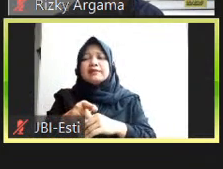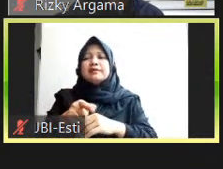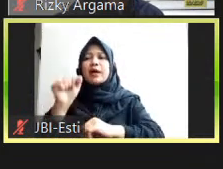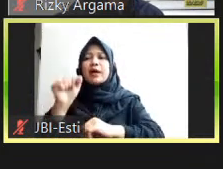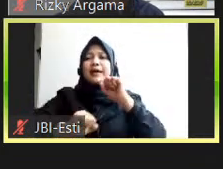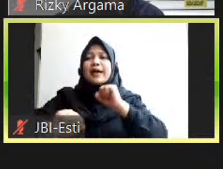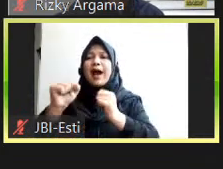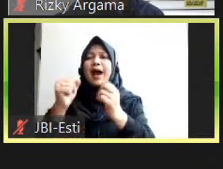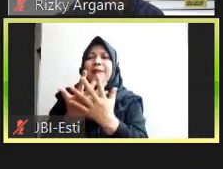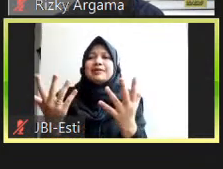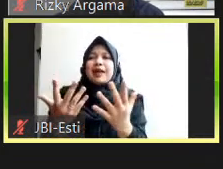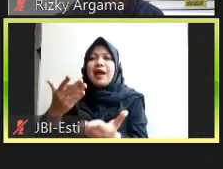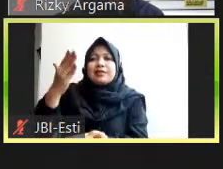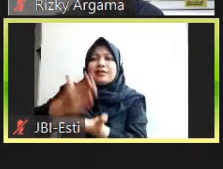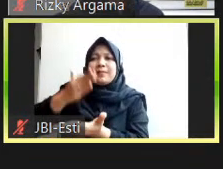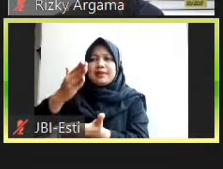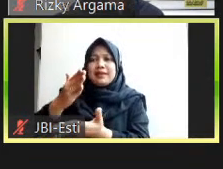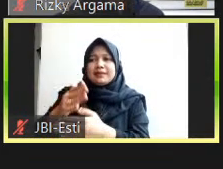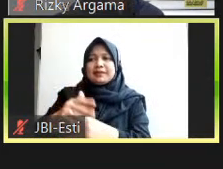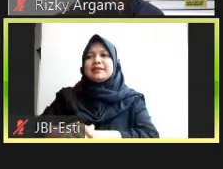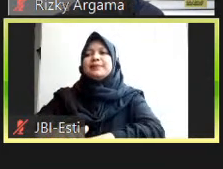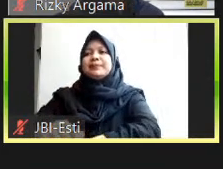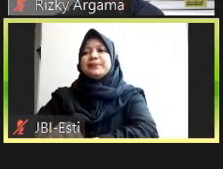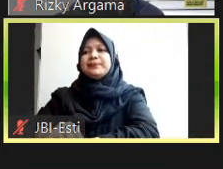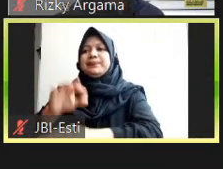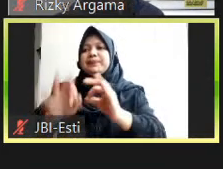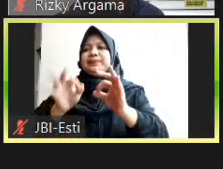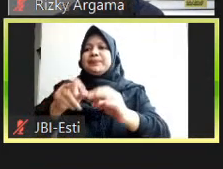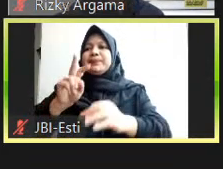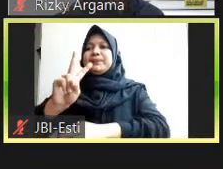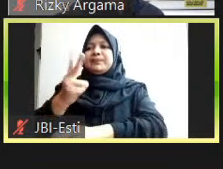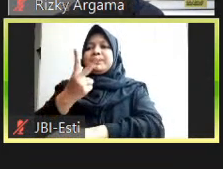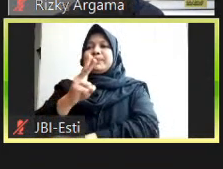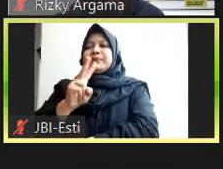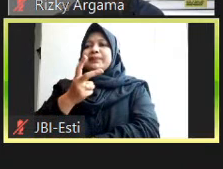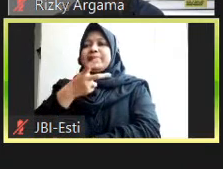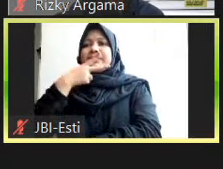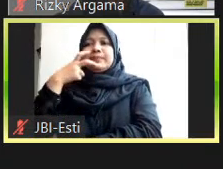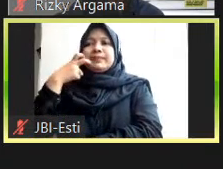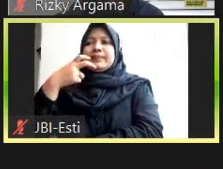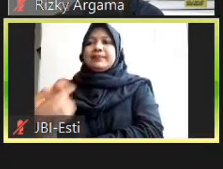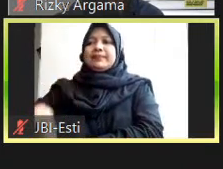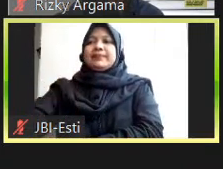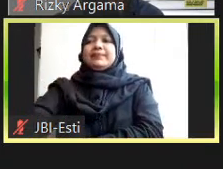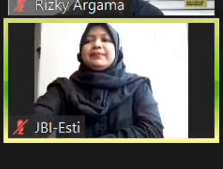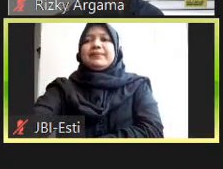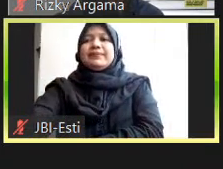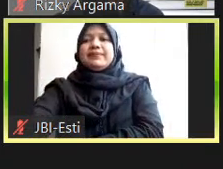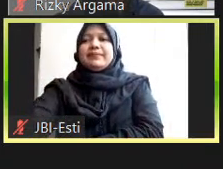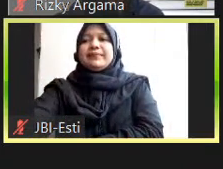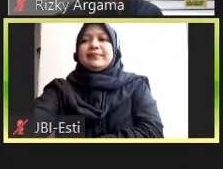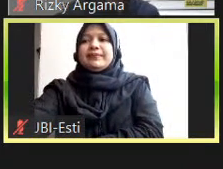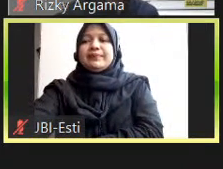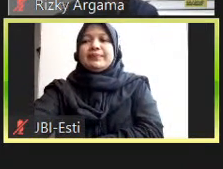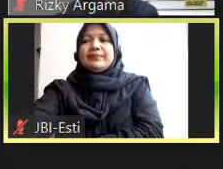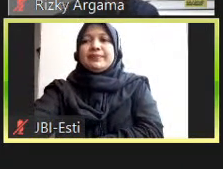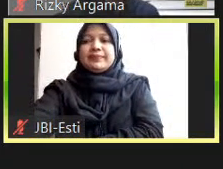ini tidak hanya terjadi di Indonesia, ini sudah bisa disebut sebagai tren global gitu,